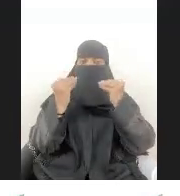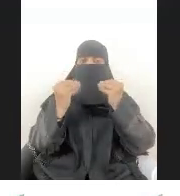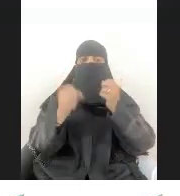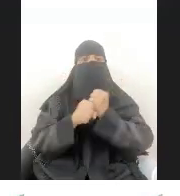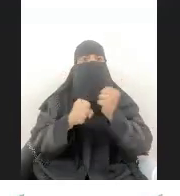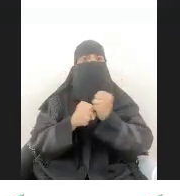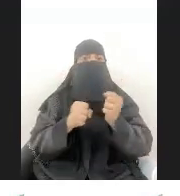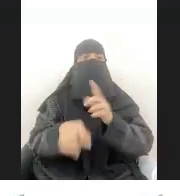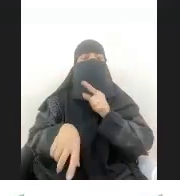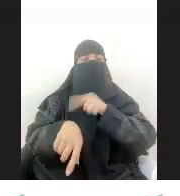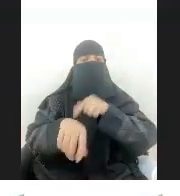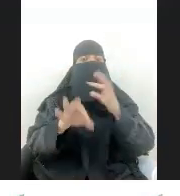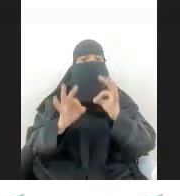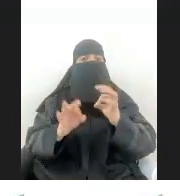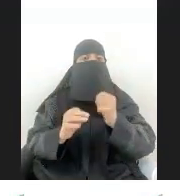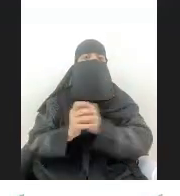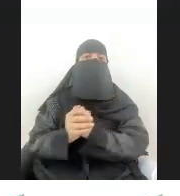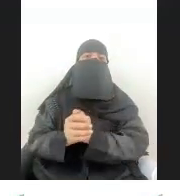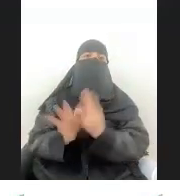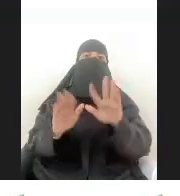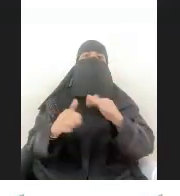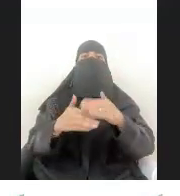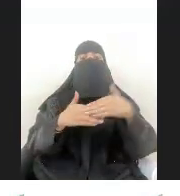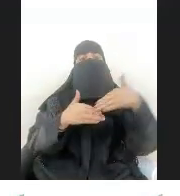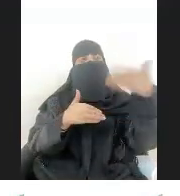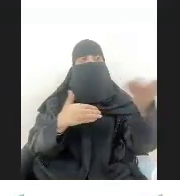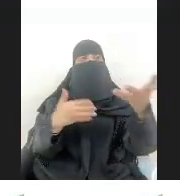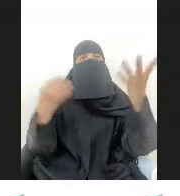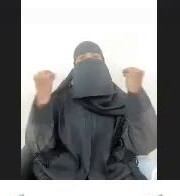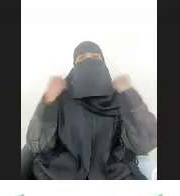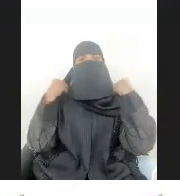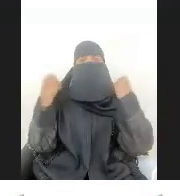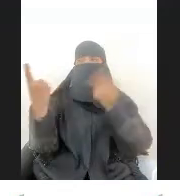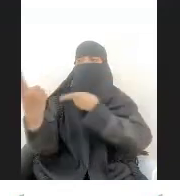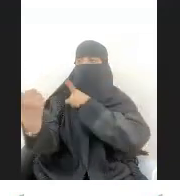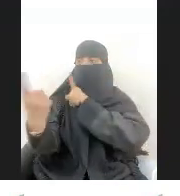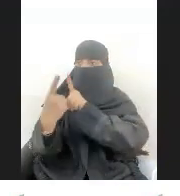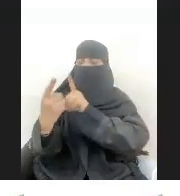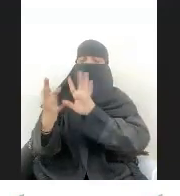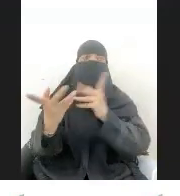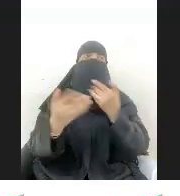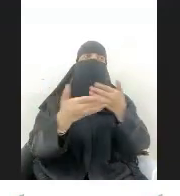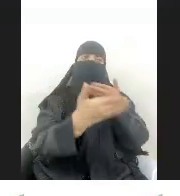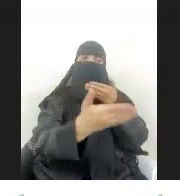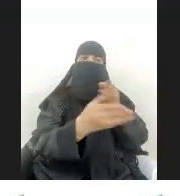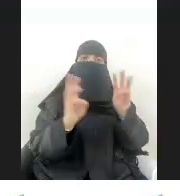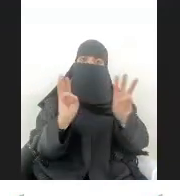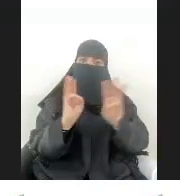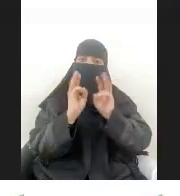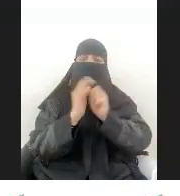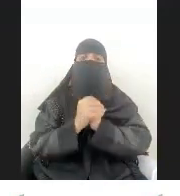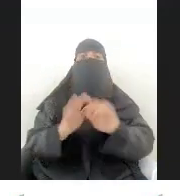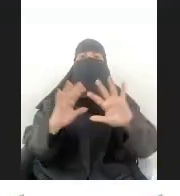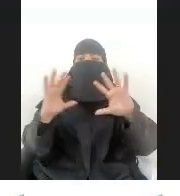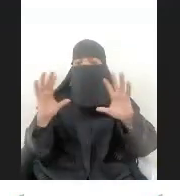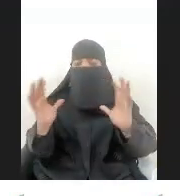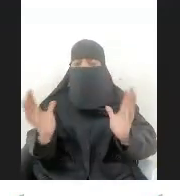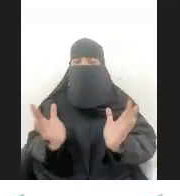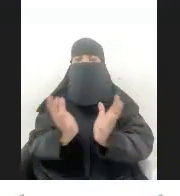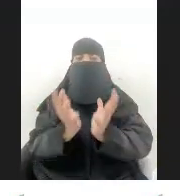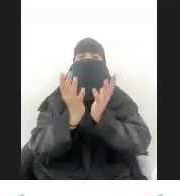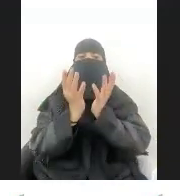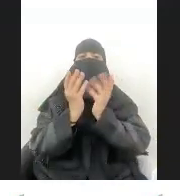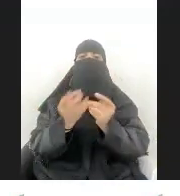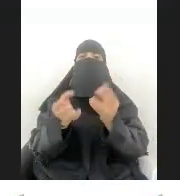فين هنسوي هذه الأنشطة إما في وجهاً لوجه أو عن بعد. كل هذه الديسيجنز